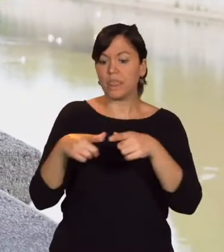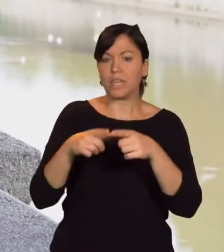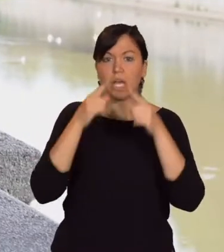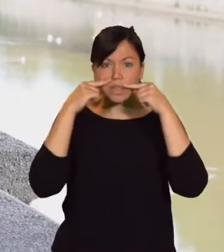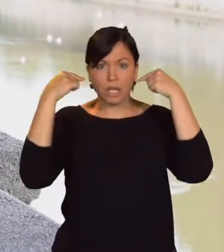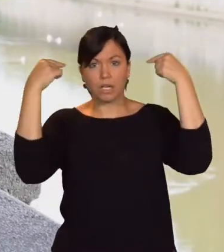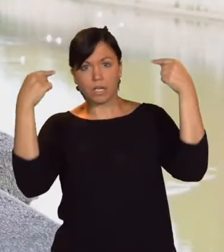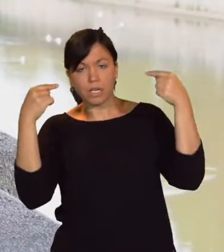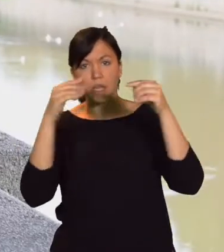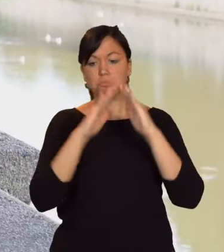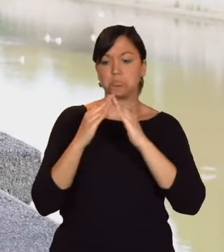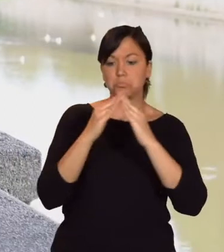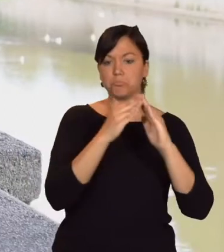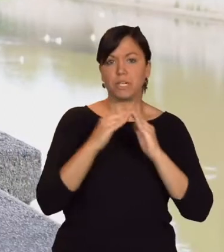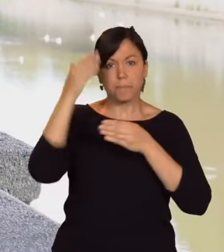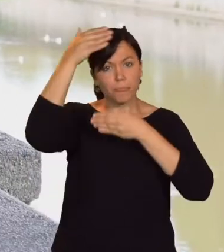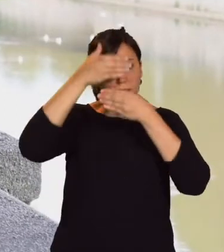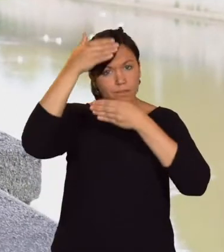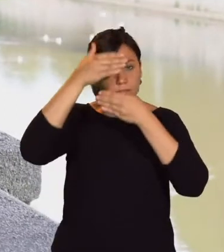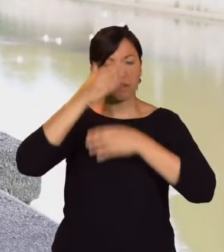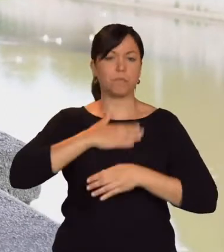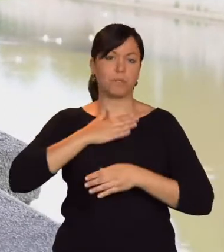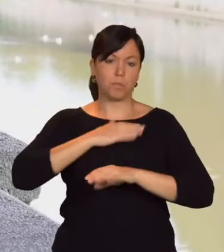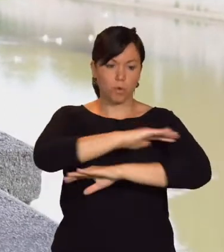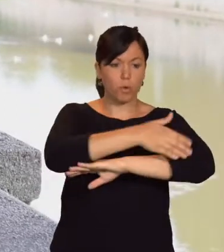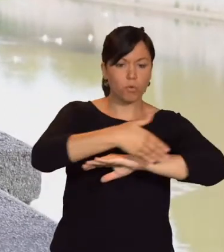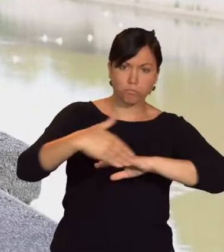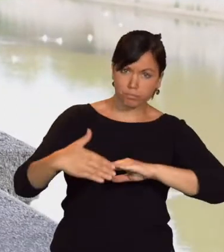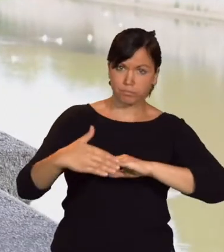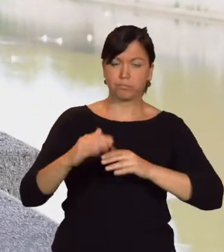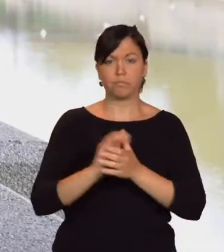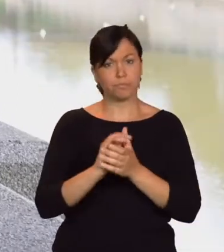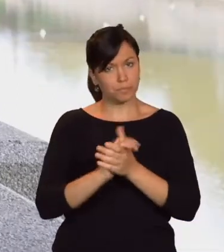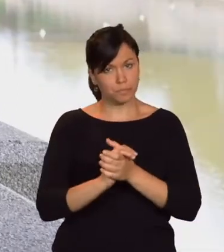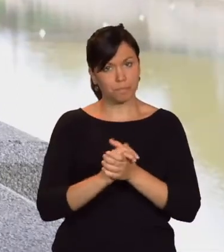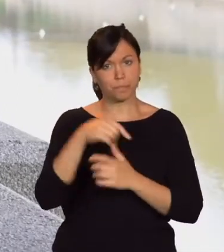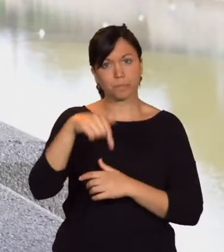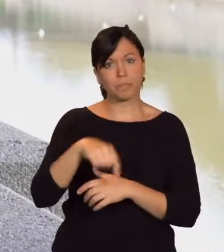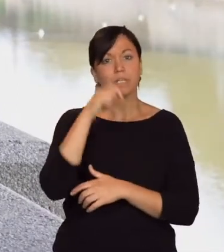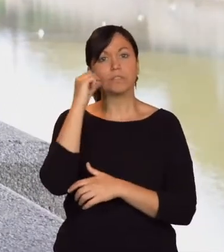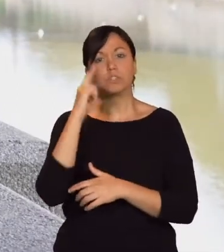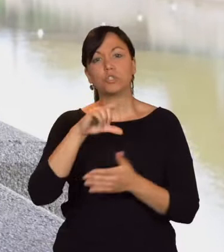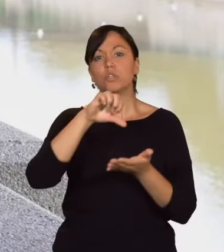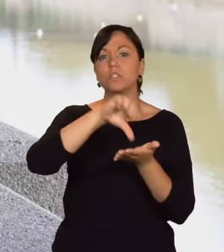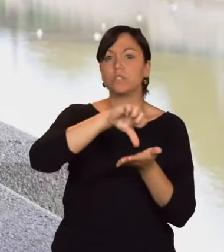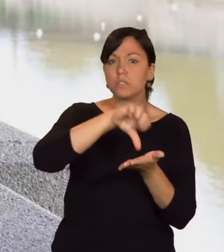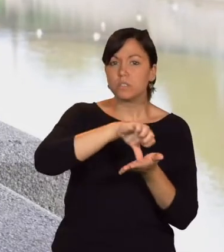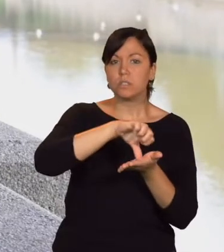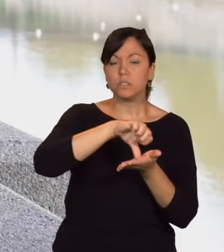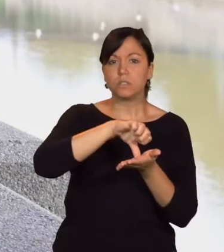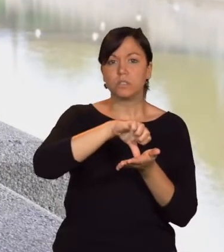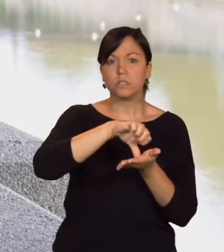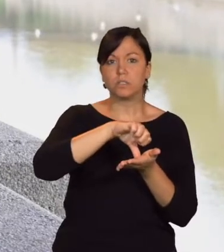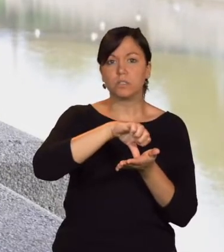Línia, pobles medievals i el patrimoni que tenim, Costa Brava, etc. Girona és una ciutat